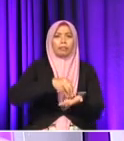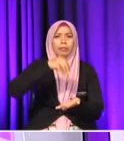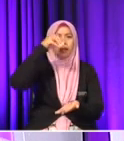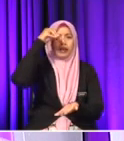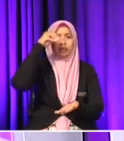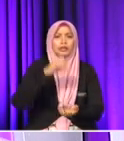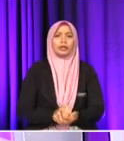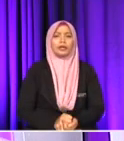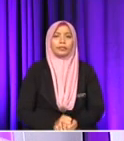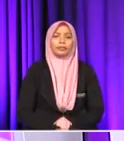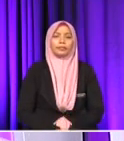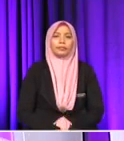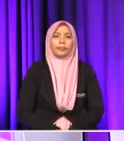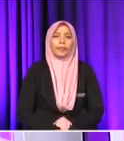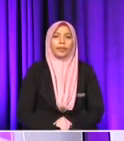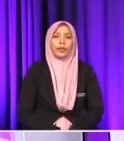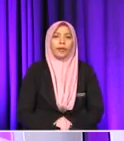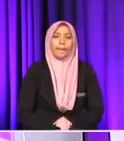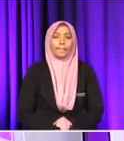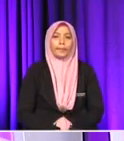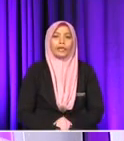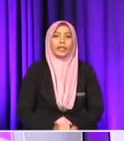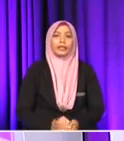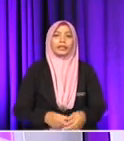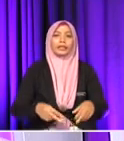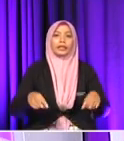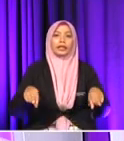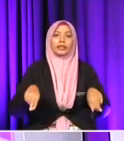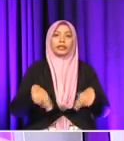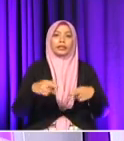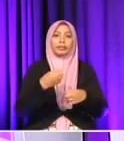menarik begitu kreatif yaitu Reco bentuk grafik